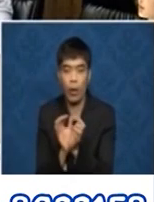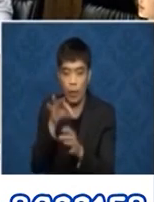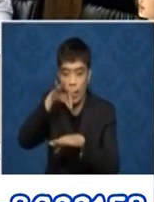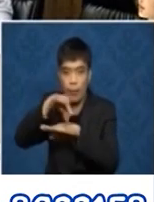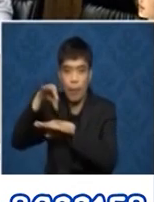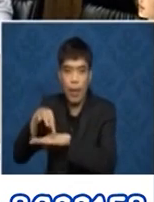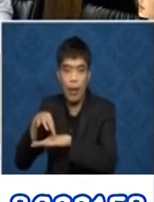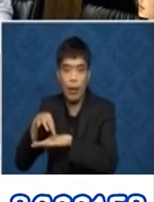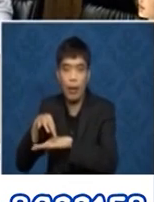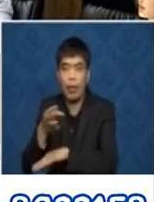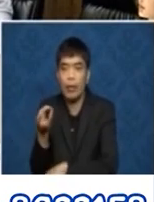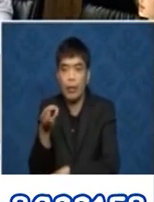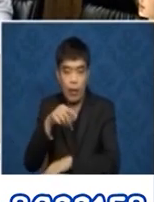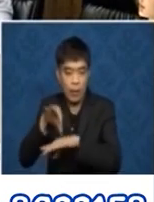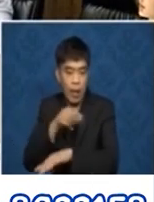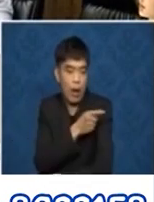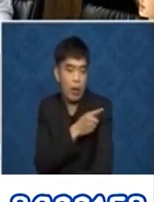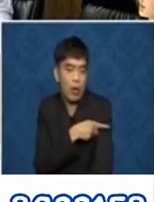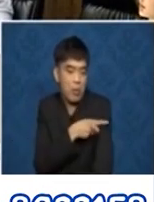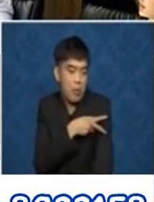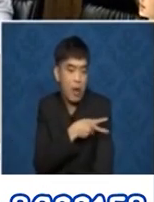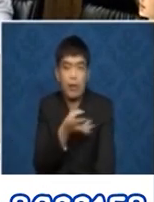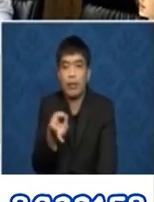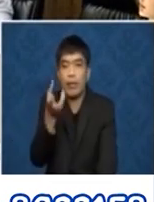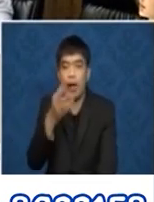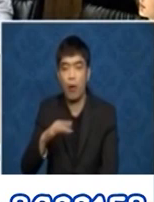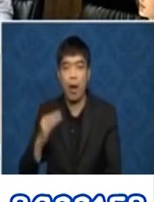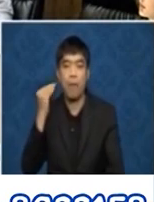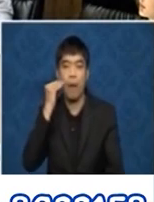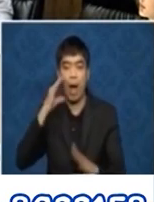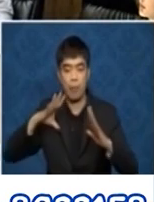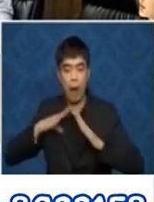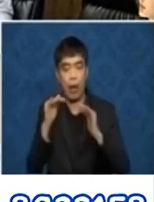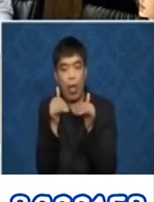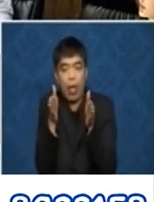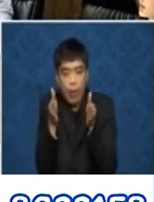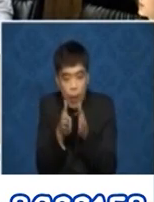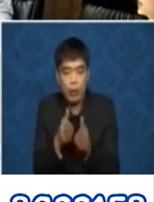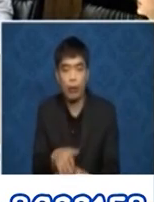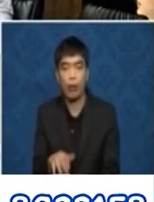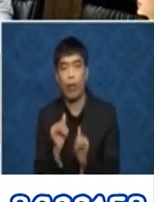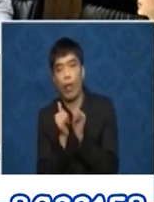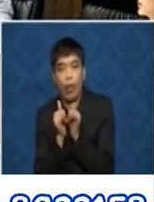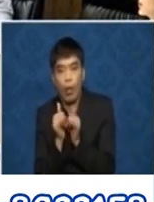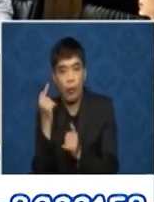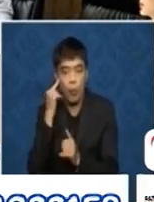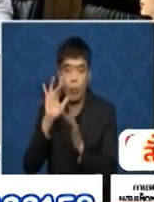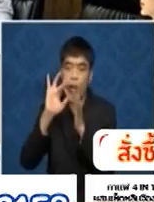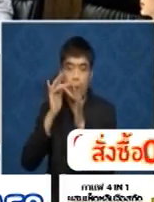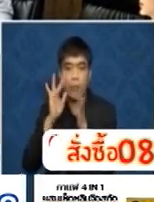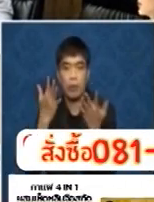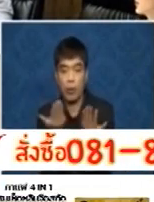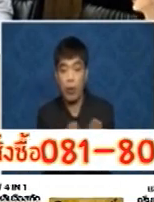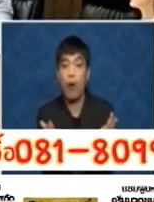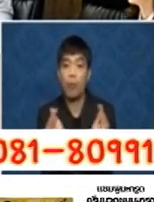ภาพแฟลตที่เสื่อมโทรมแออัดอินเทอร์เน็ตก็ไม่มีนะครับตำรวจหลายท่านนะครับมีครอบครัวมีลูกเล็กด้ว